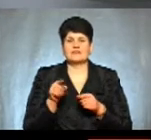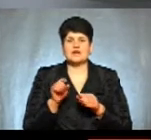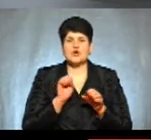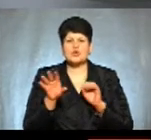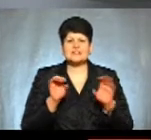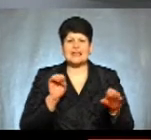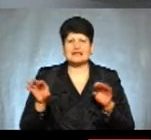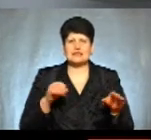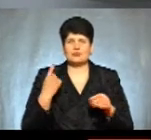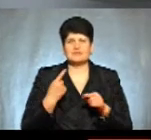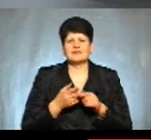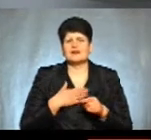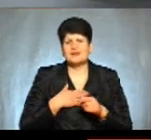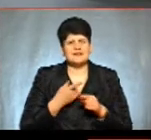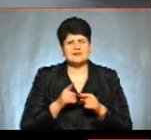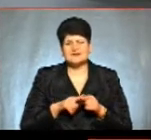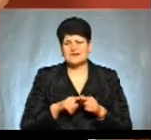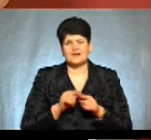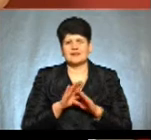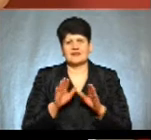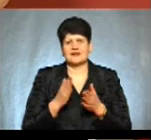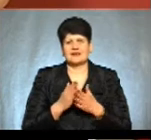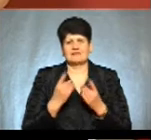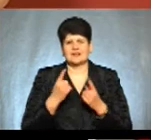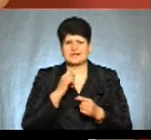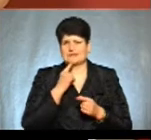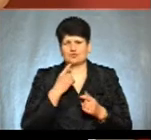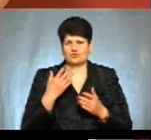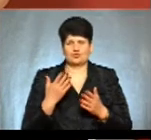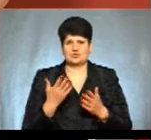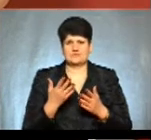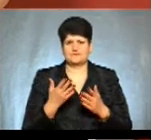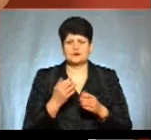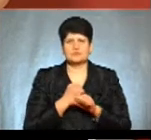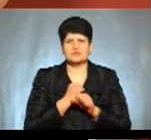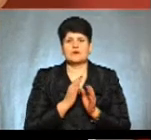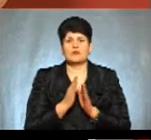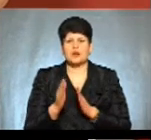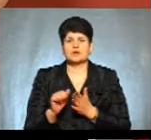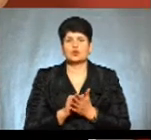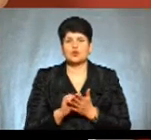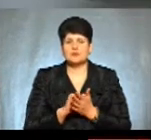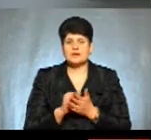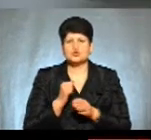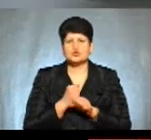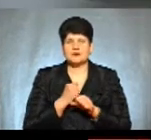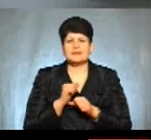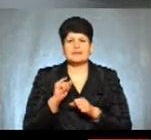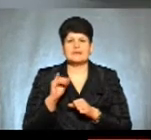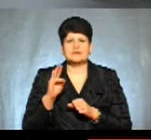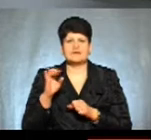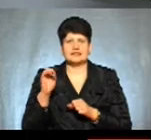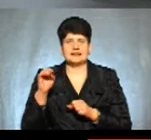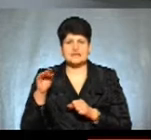розкидані по області. Для нас це практично не складає великих труднощів, скажімо, привести в порядок документацію, зробити